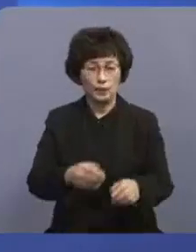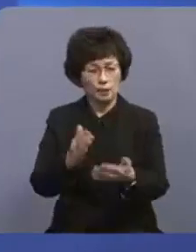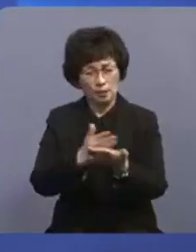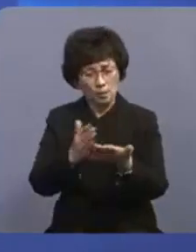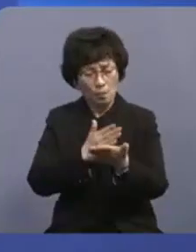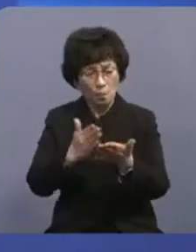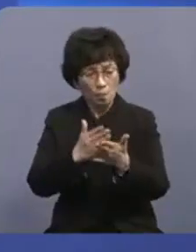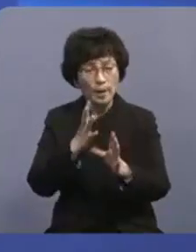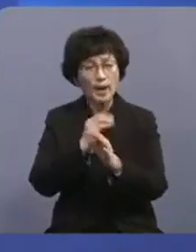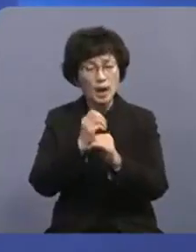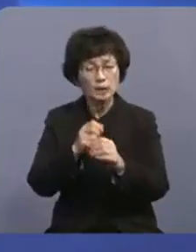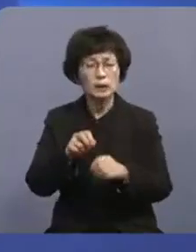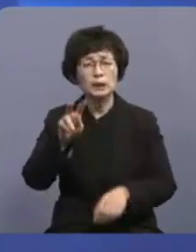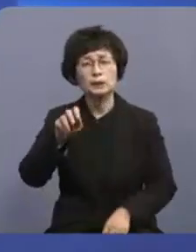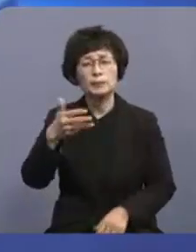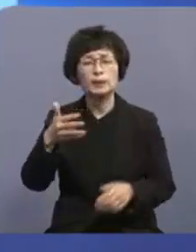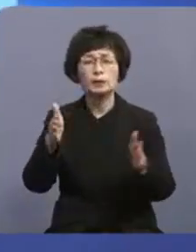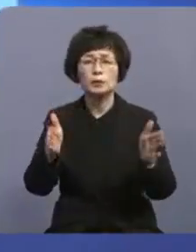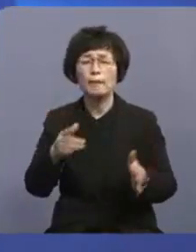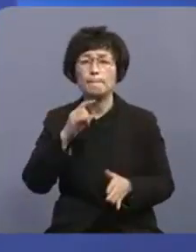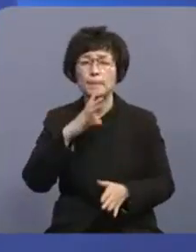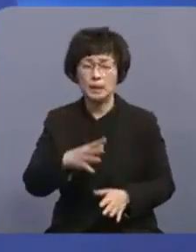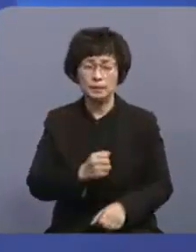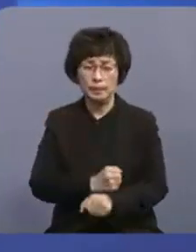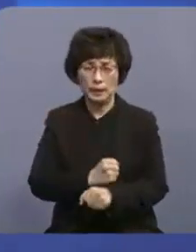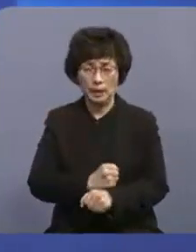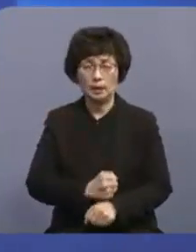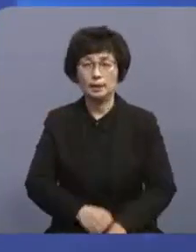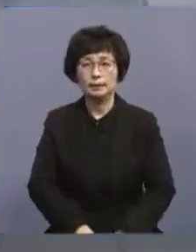28일에 불과합니다 버대 공조기자입니다